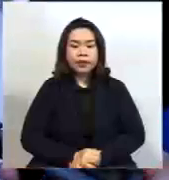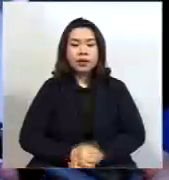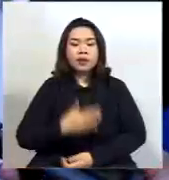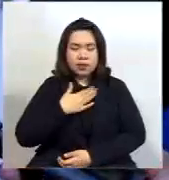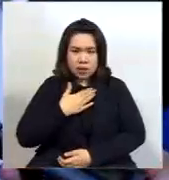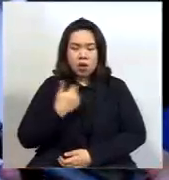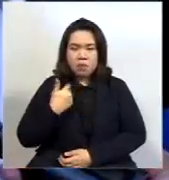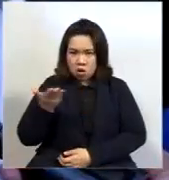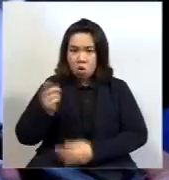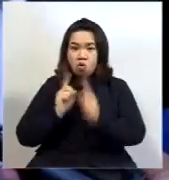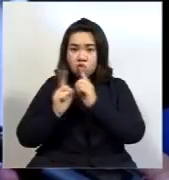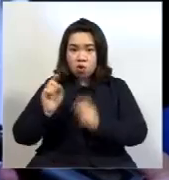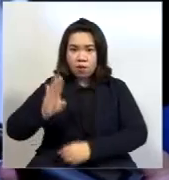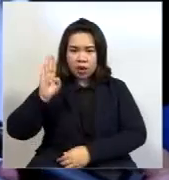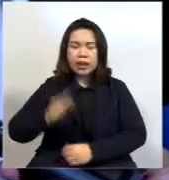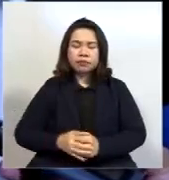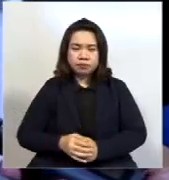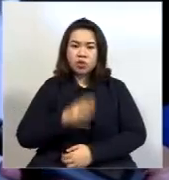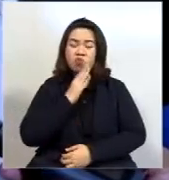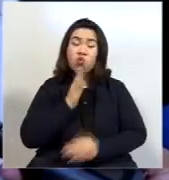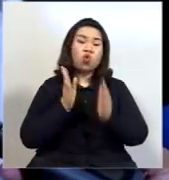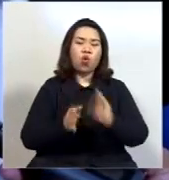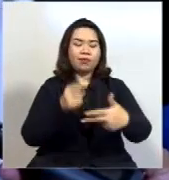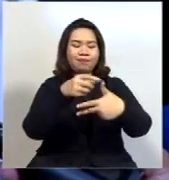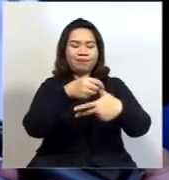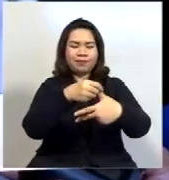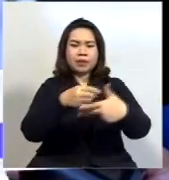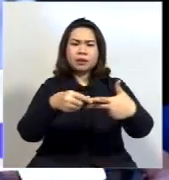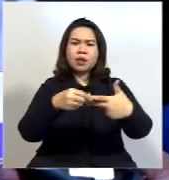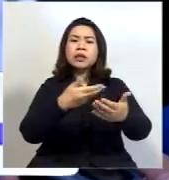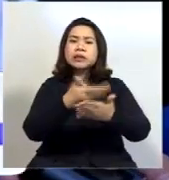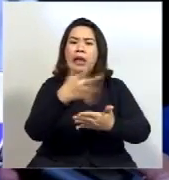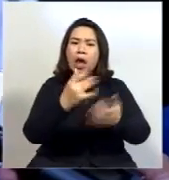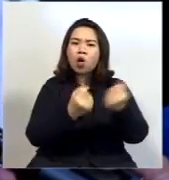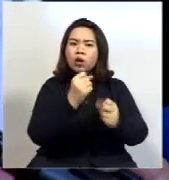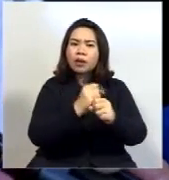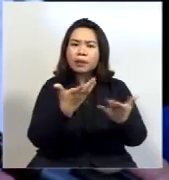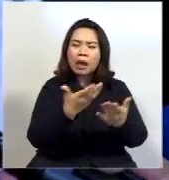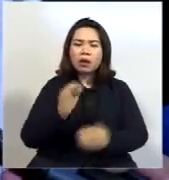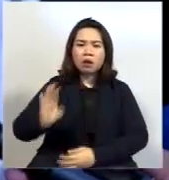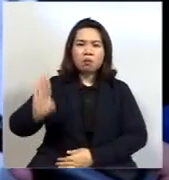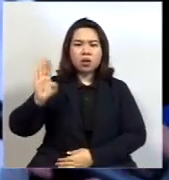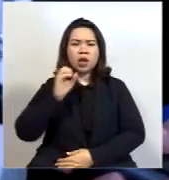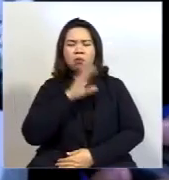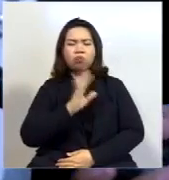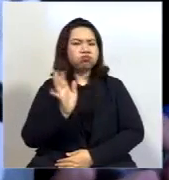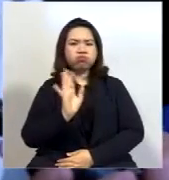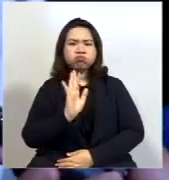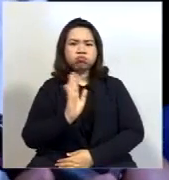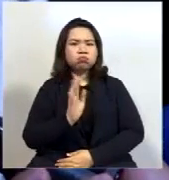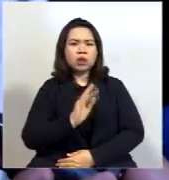ได้เจรจาว่าอย่างเงี้ยคนที่ซื้อรถไปก่อนแล้วเนี่ยจะทำอย่างไรซึ่งเขาก็บอกว่าเรื่องเนี้ยบริษัทคงไม่รับผิดช